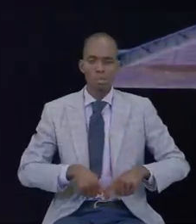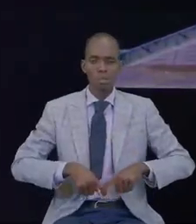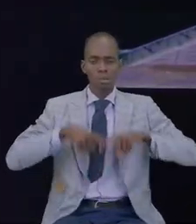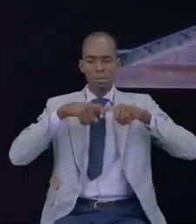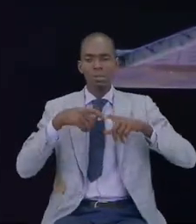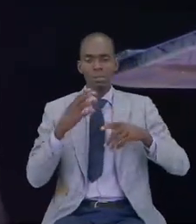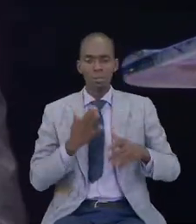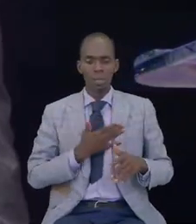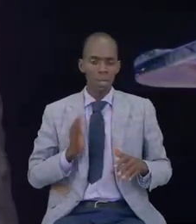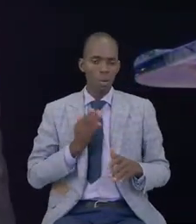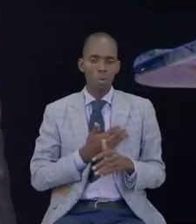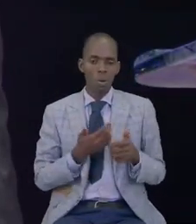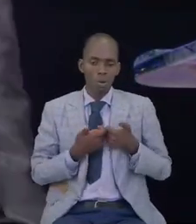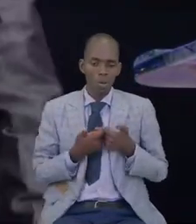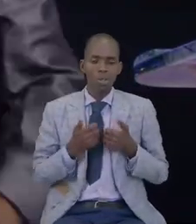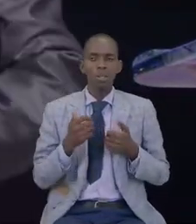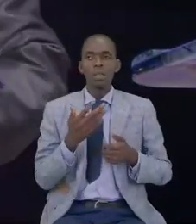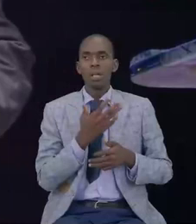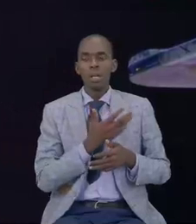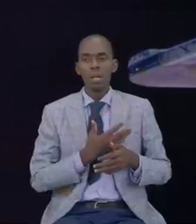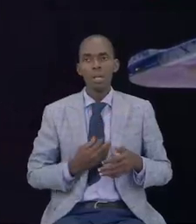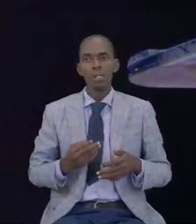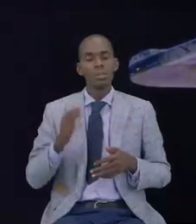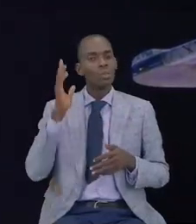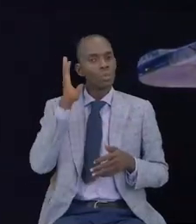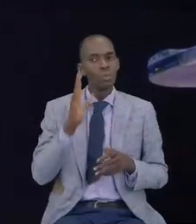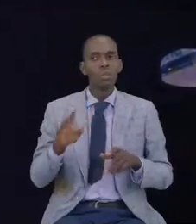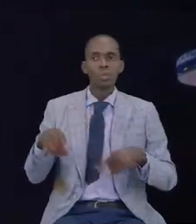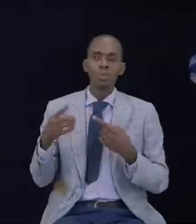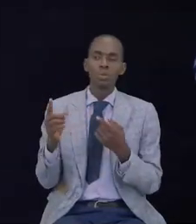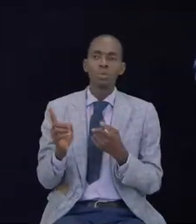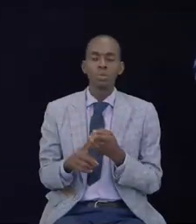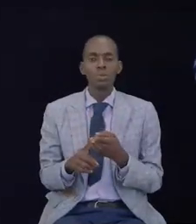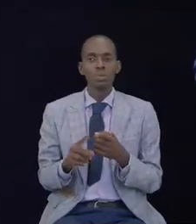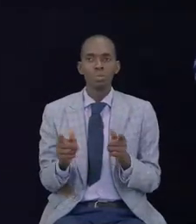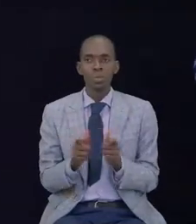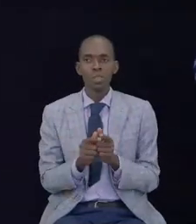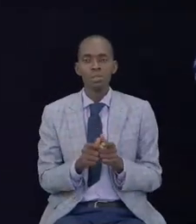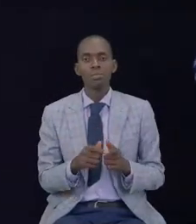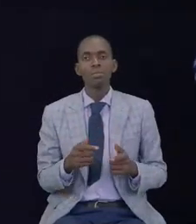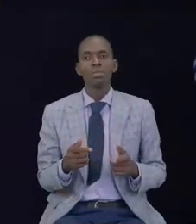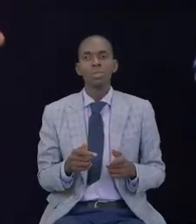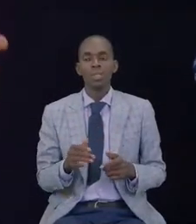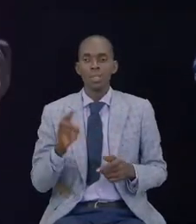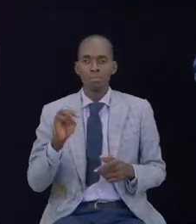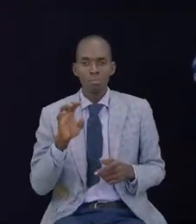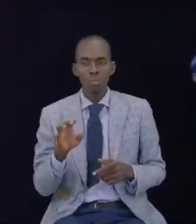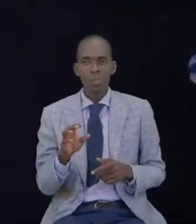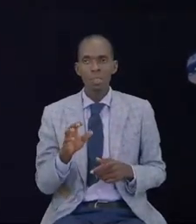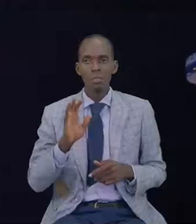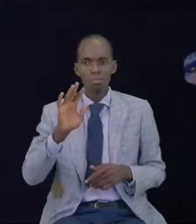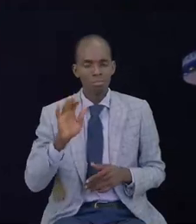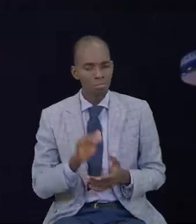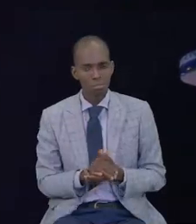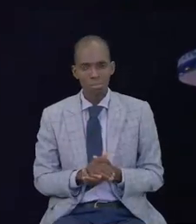Et tu vas vers un conseiller. Et tu dis, monsieur ou madame, maman, j'ai tel